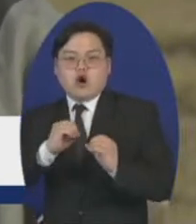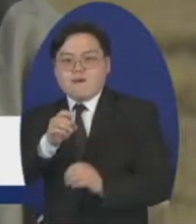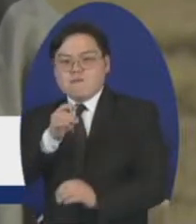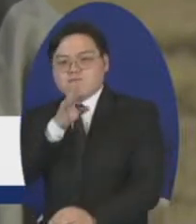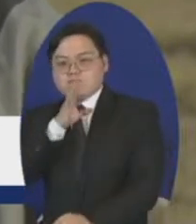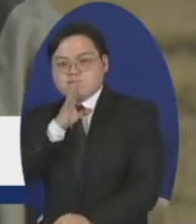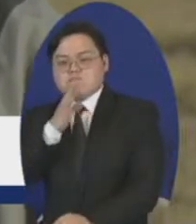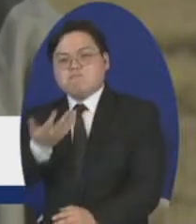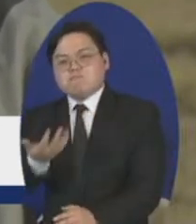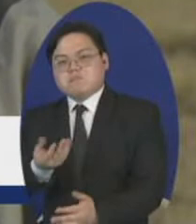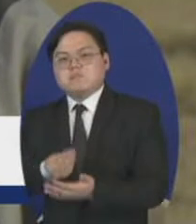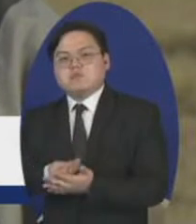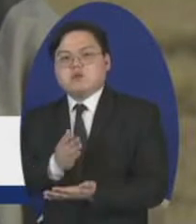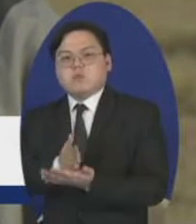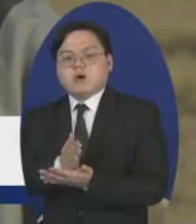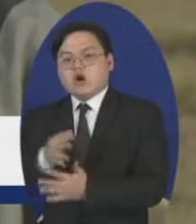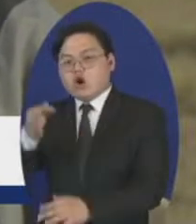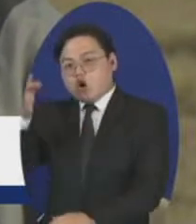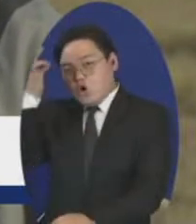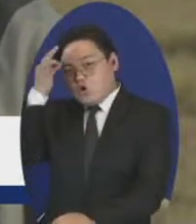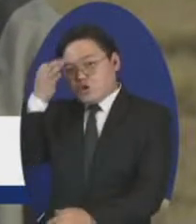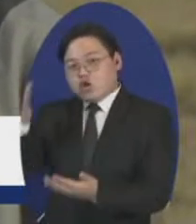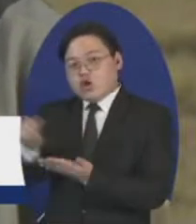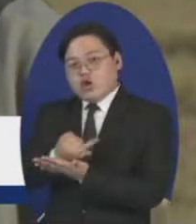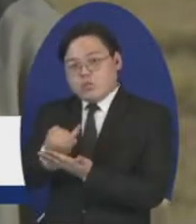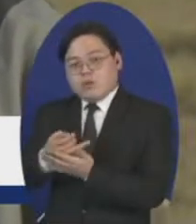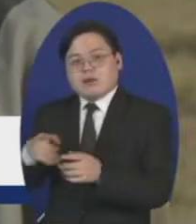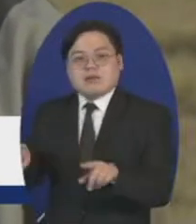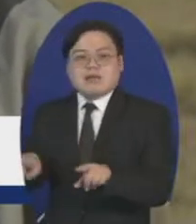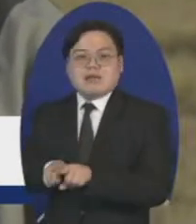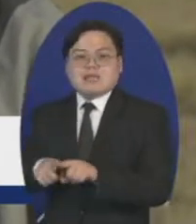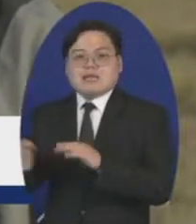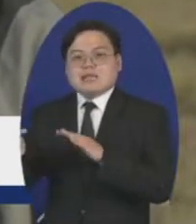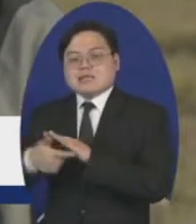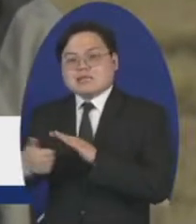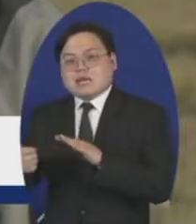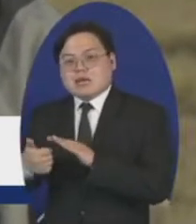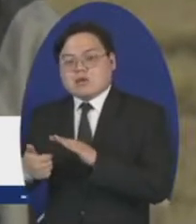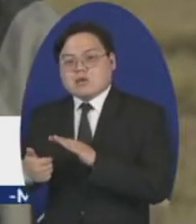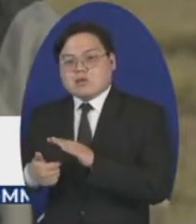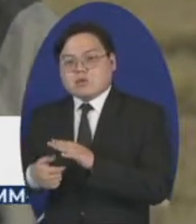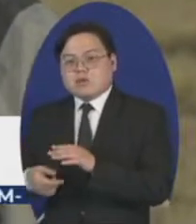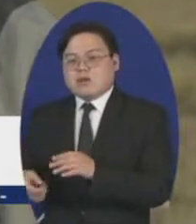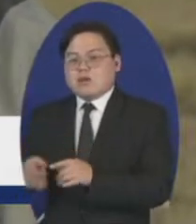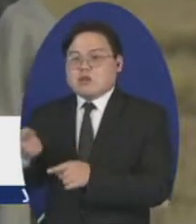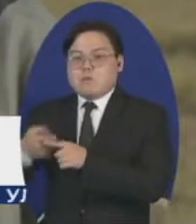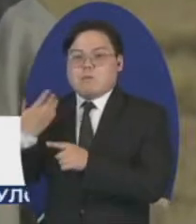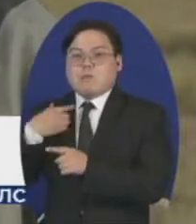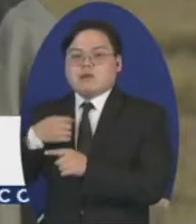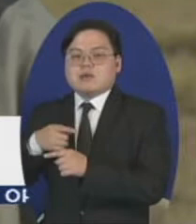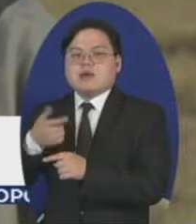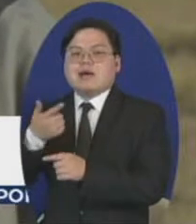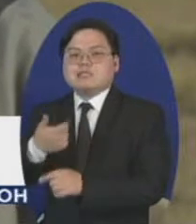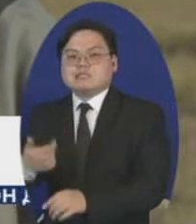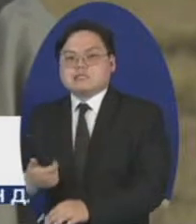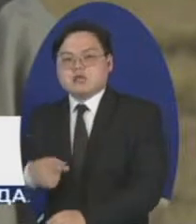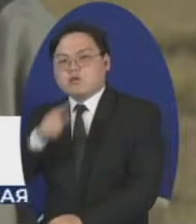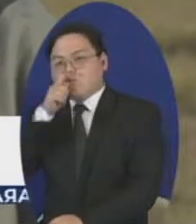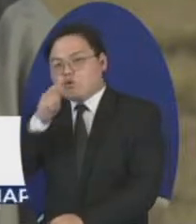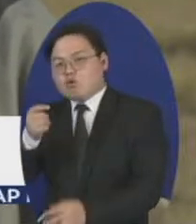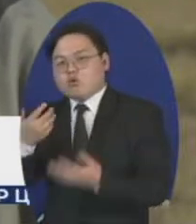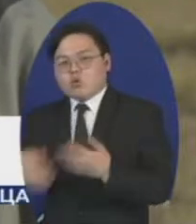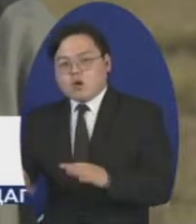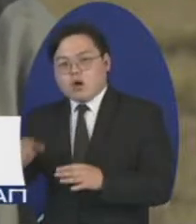тэгэлсэн явдал байна. За өндөгний импорт дээр бас тодорхой хэмжээний татварыг ногдуулсны асуудлыг шийдсэн үндсэн дайлуулах дотоодоос